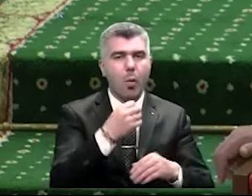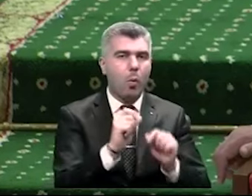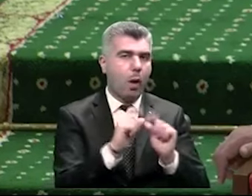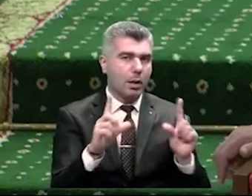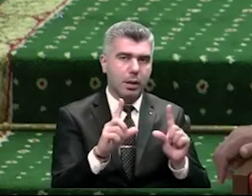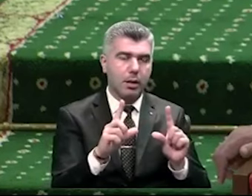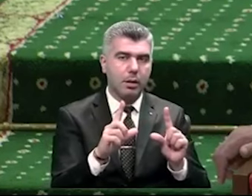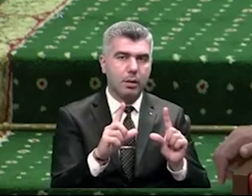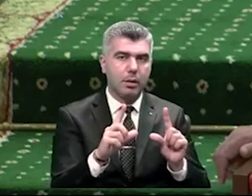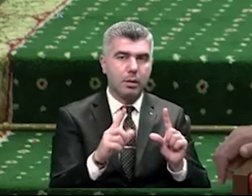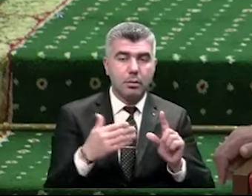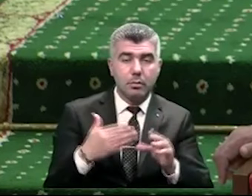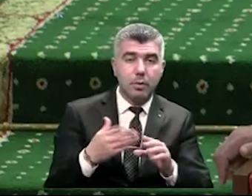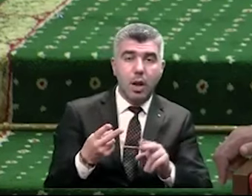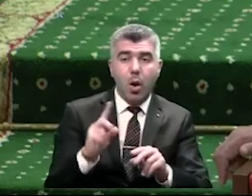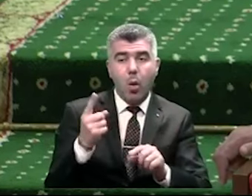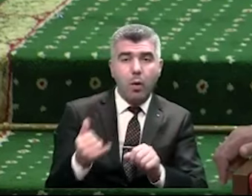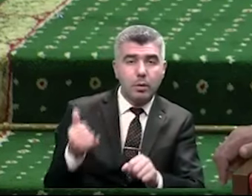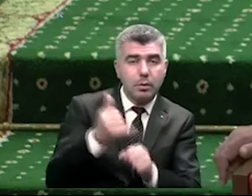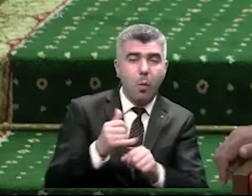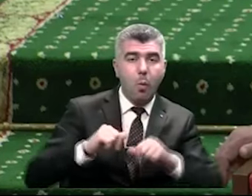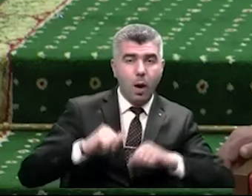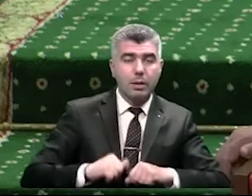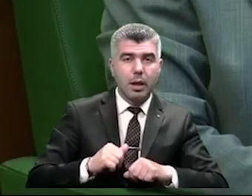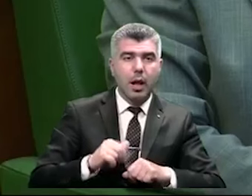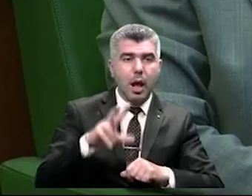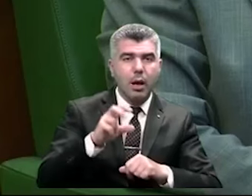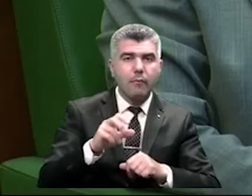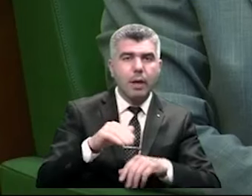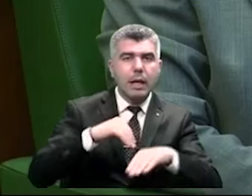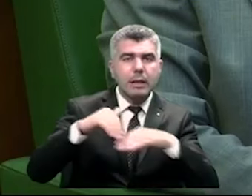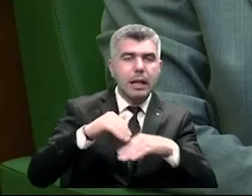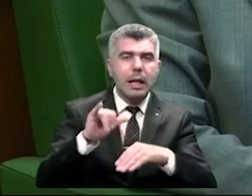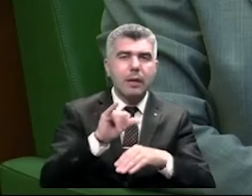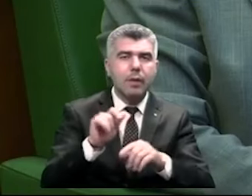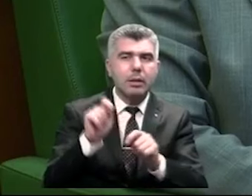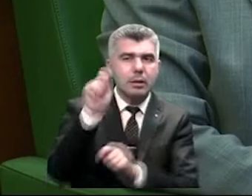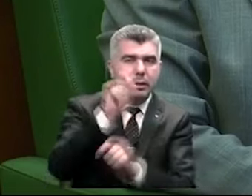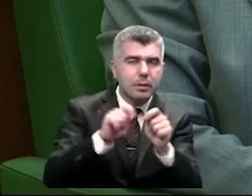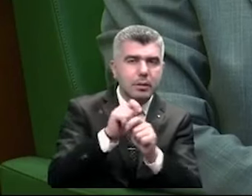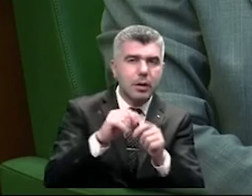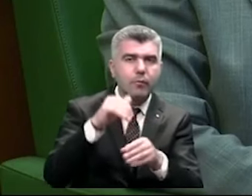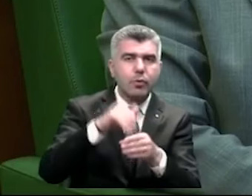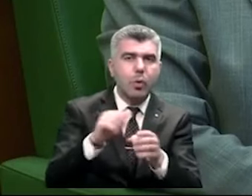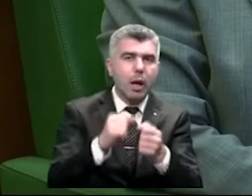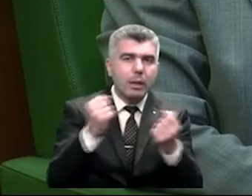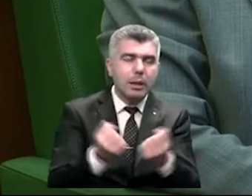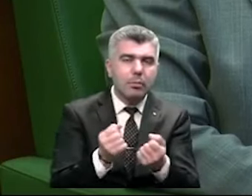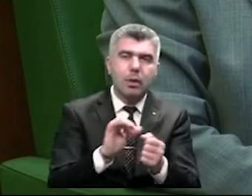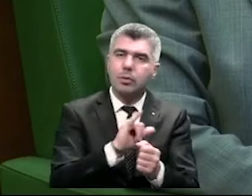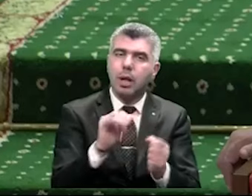دخلنا للوزاره ما كانش عندنا الرصيد الطرقي القروي الذي تم انجازه في اطار صندوق التنميه القرويه وبالتالي